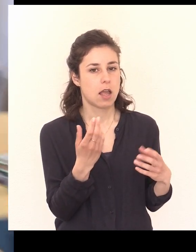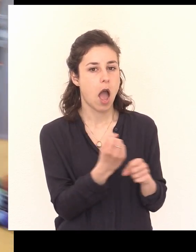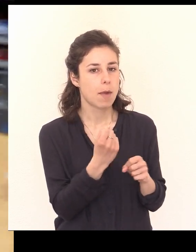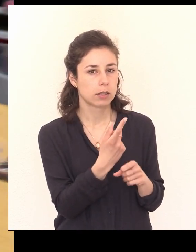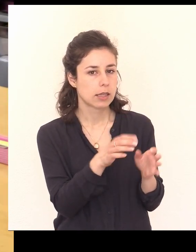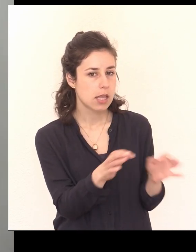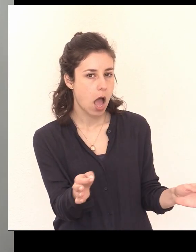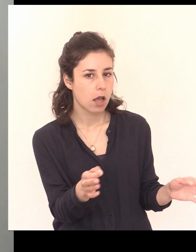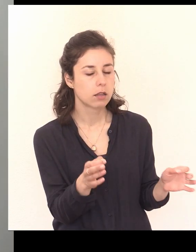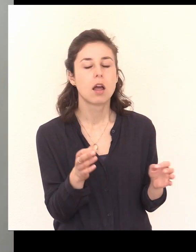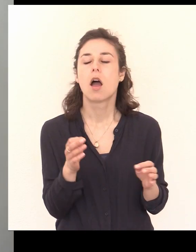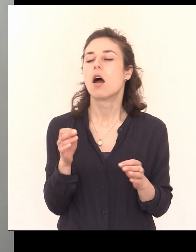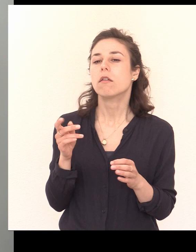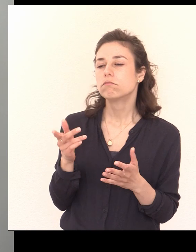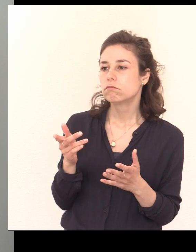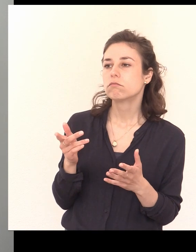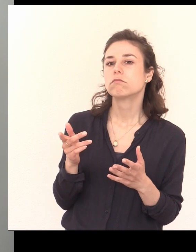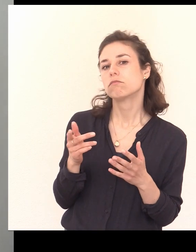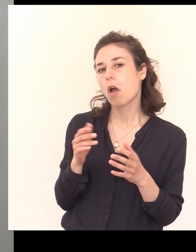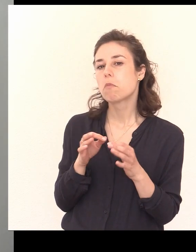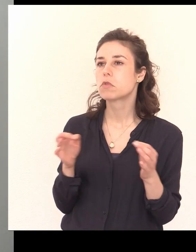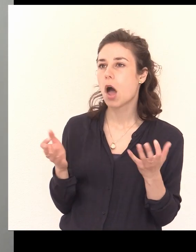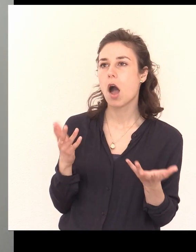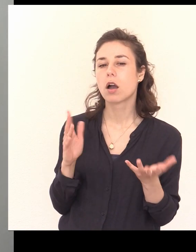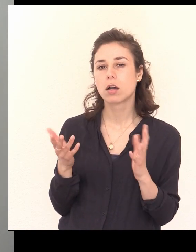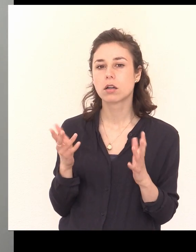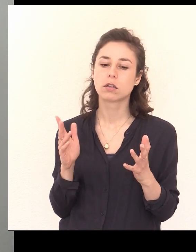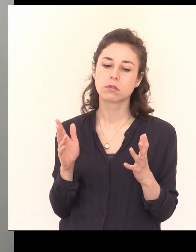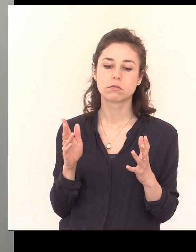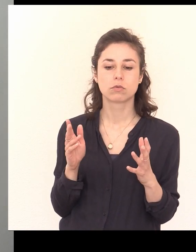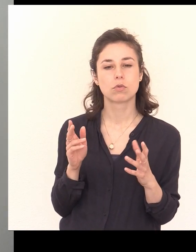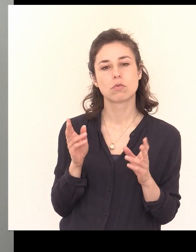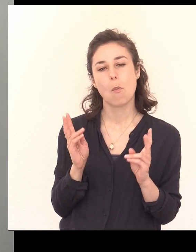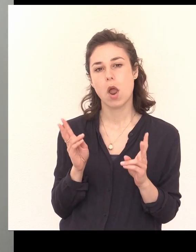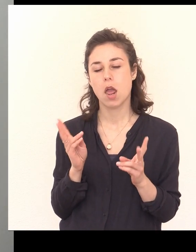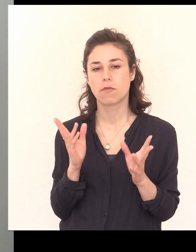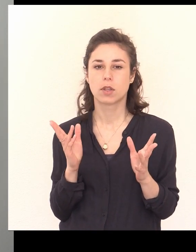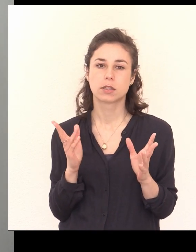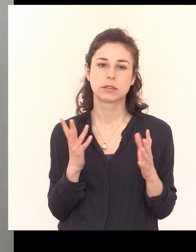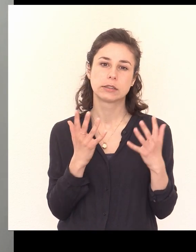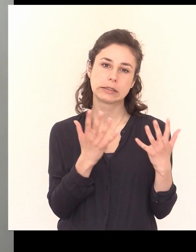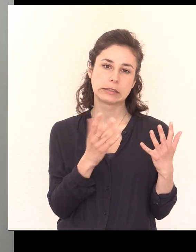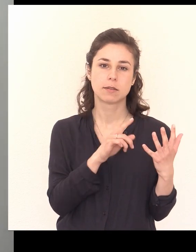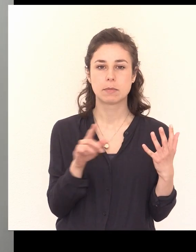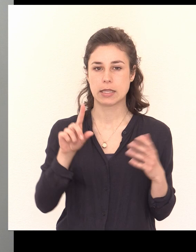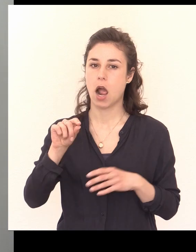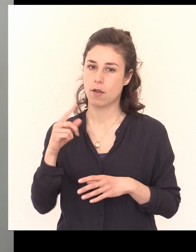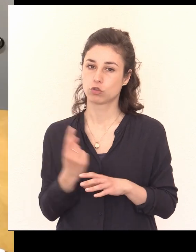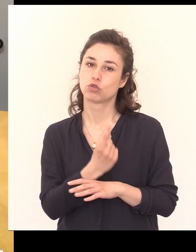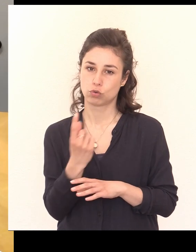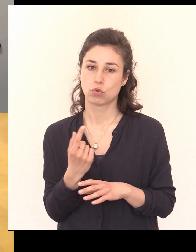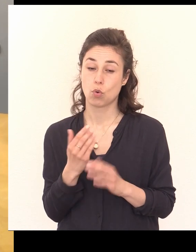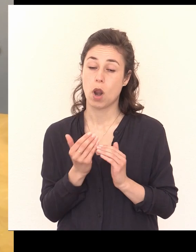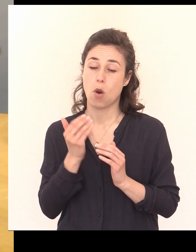jetzt? Tagsüber? Ja, arbeite ich meistens schon so 10 bis 11 Stunden oder